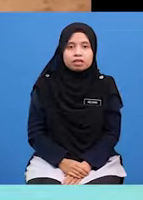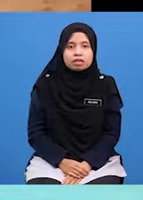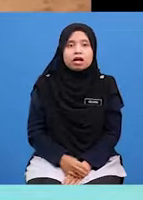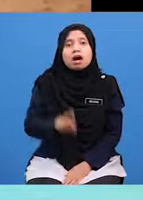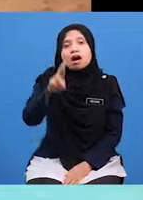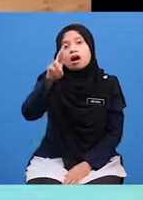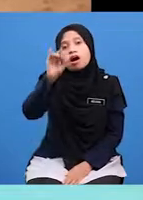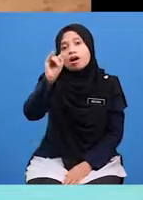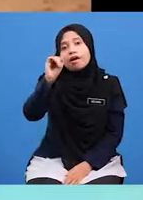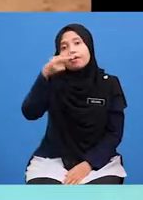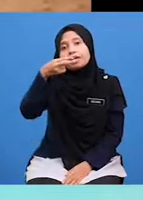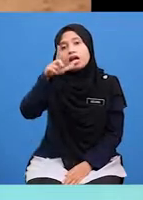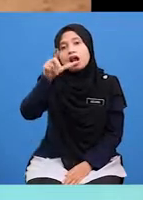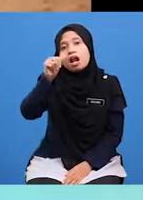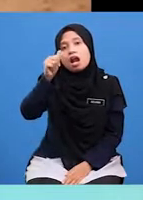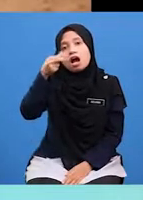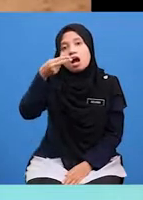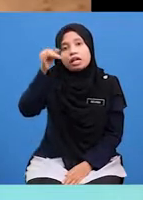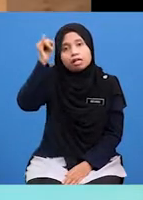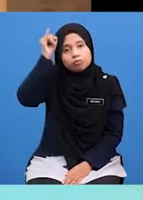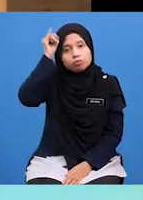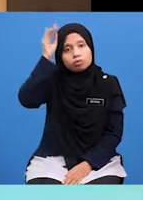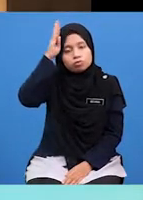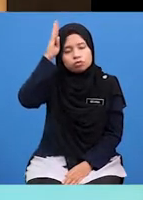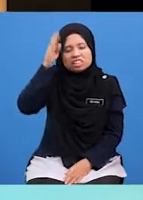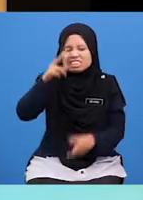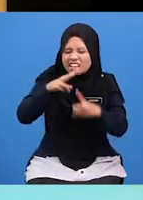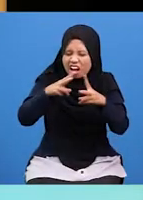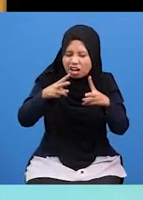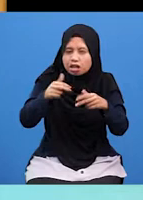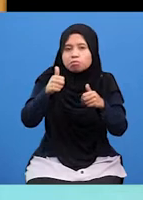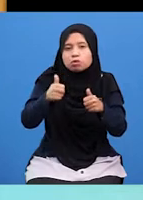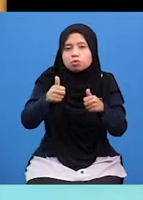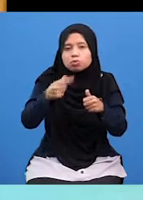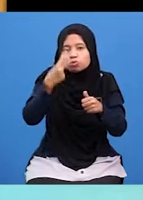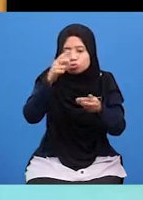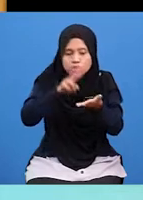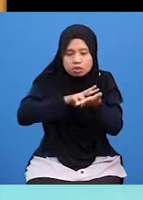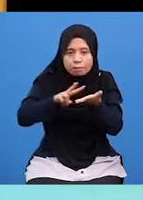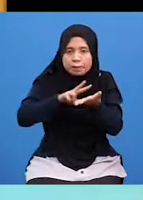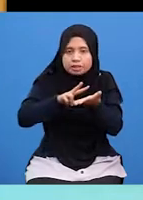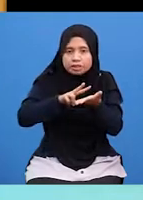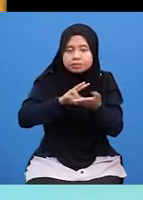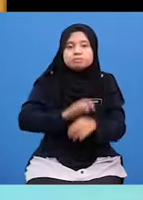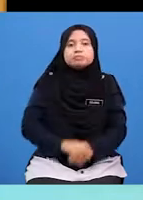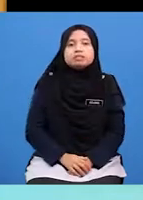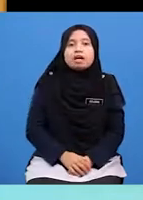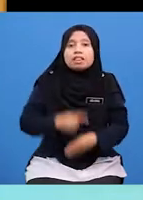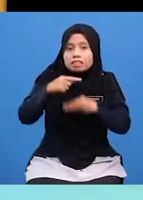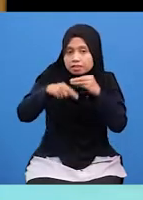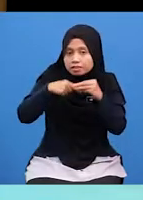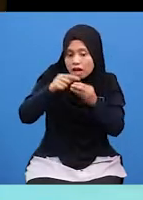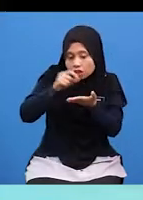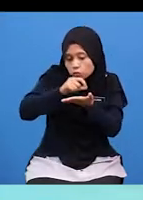Rihlah Ibnu Battuta merupakan sumbangan yang tidak ternilai kepada seluruh masyarakat dunia